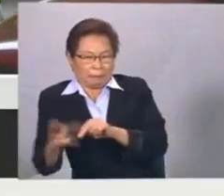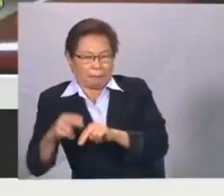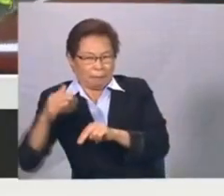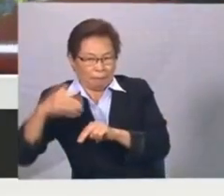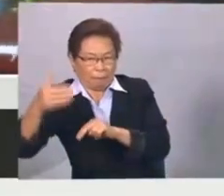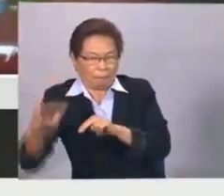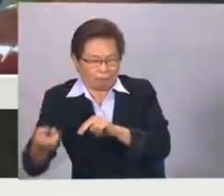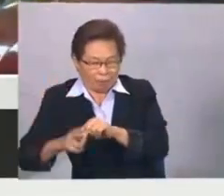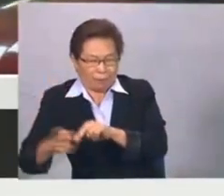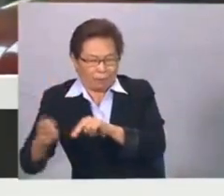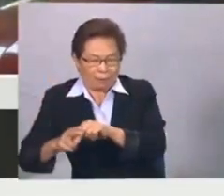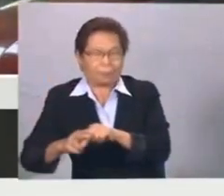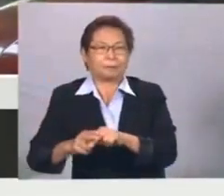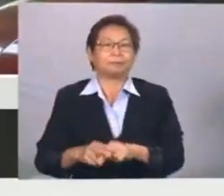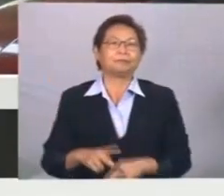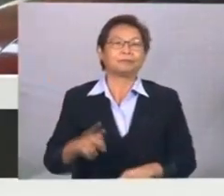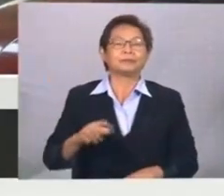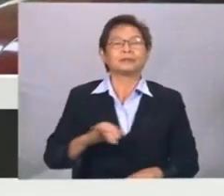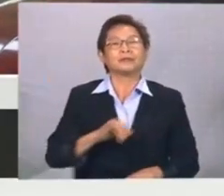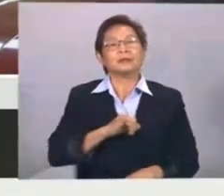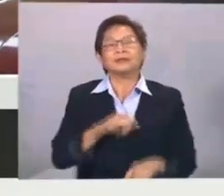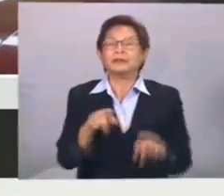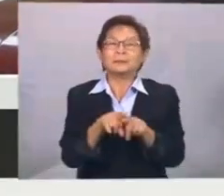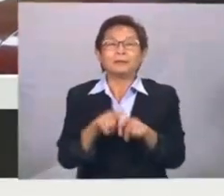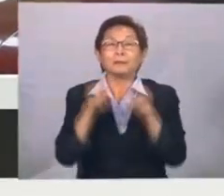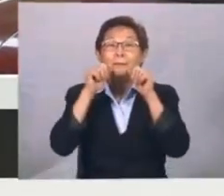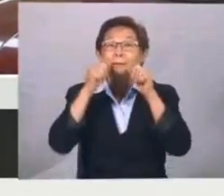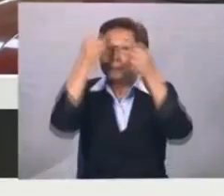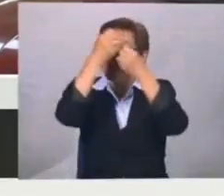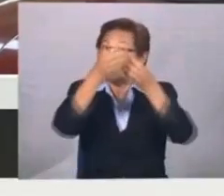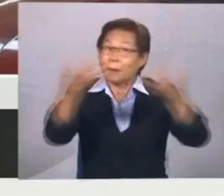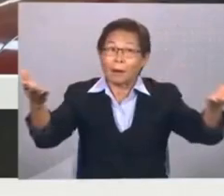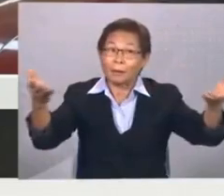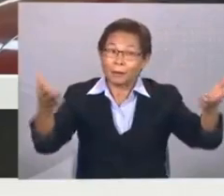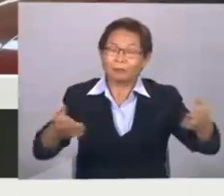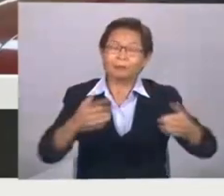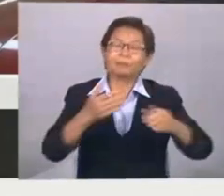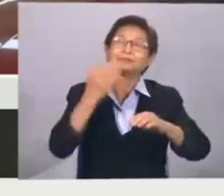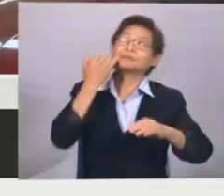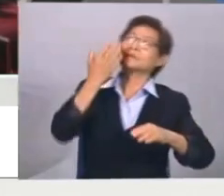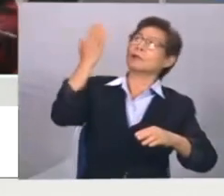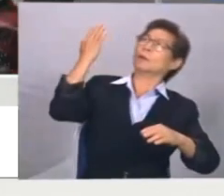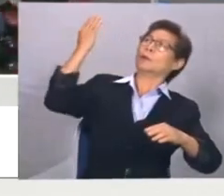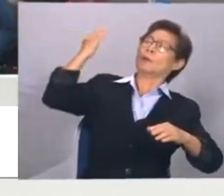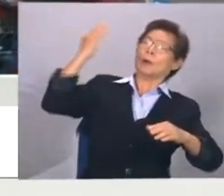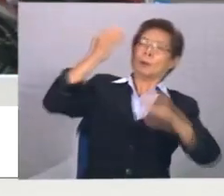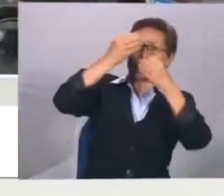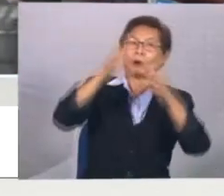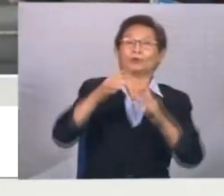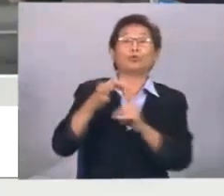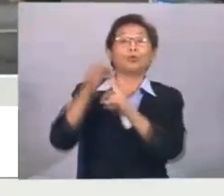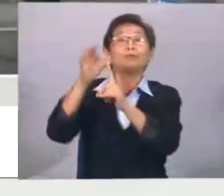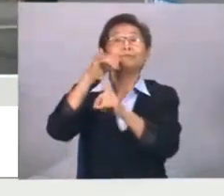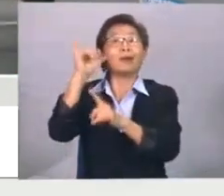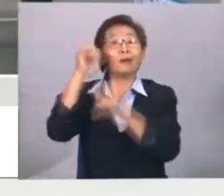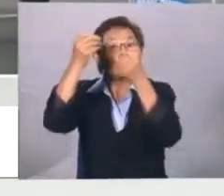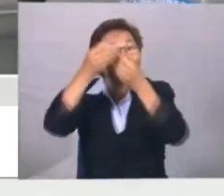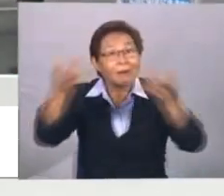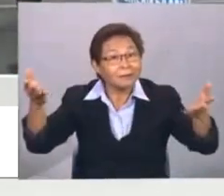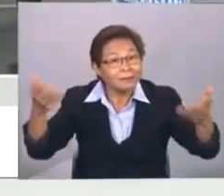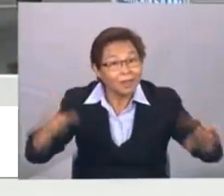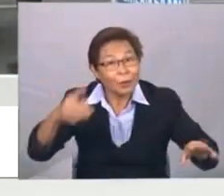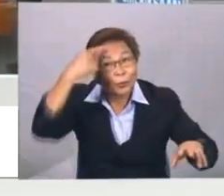Titian sayur maklumkan bavaria lepas tu utamanya semalam bahwa